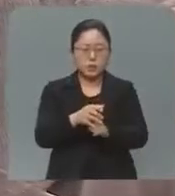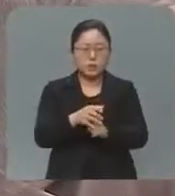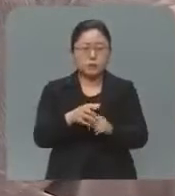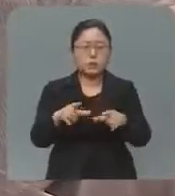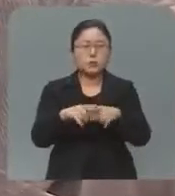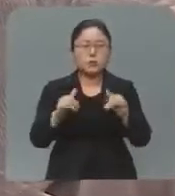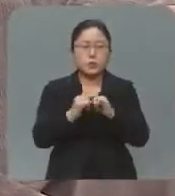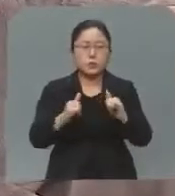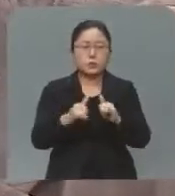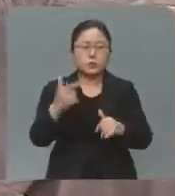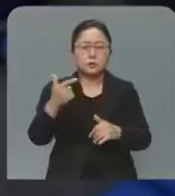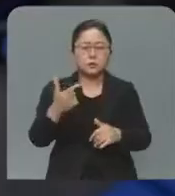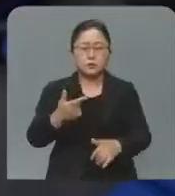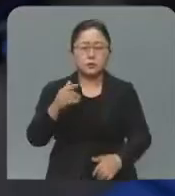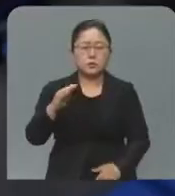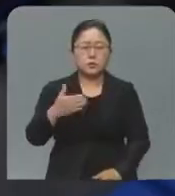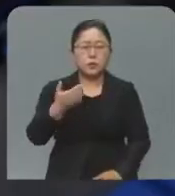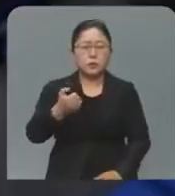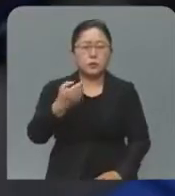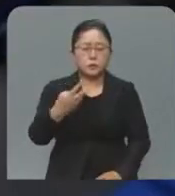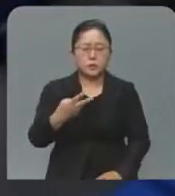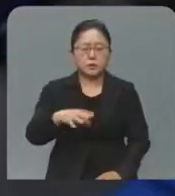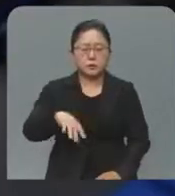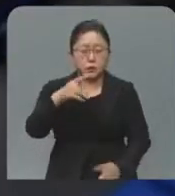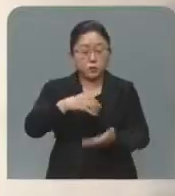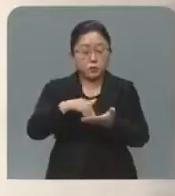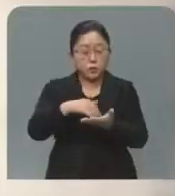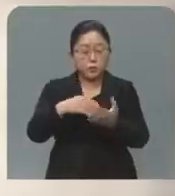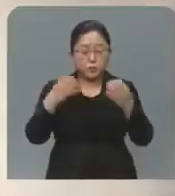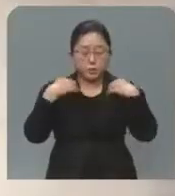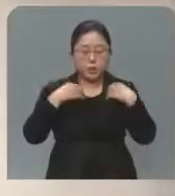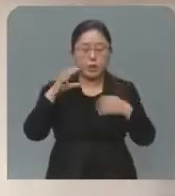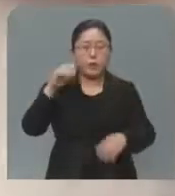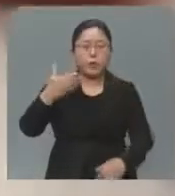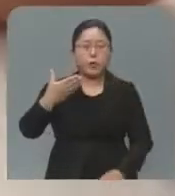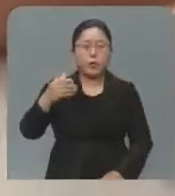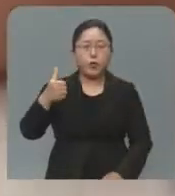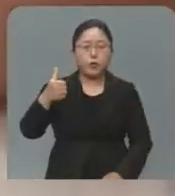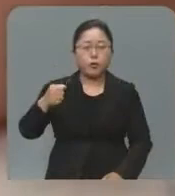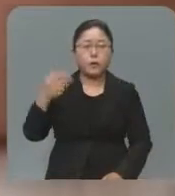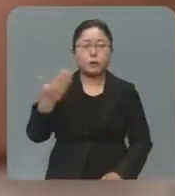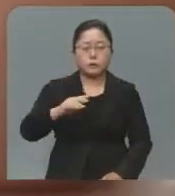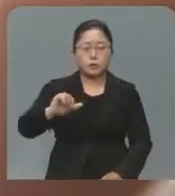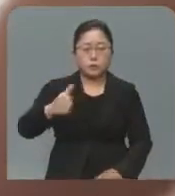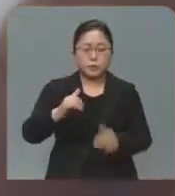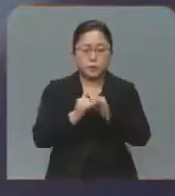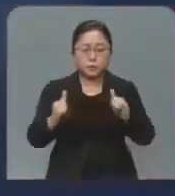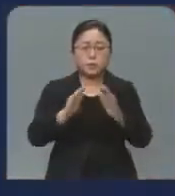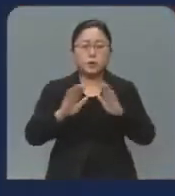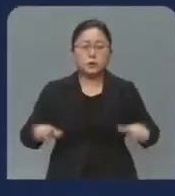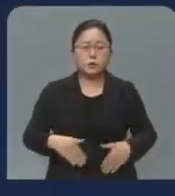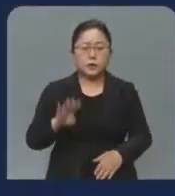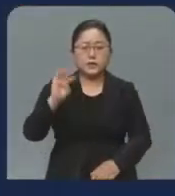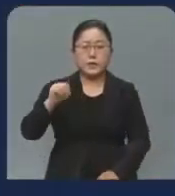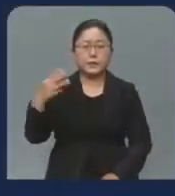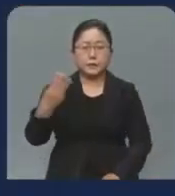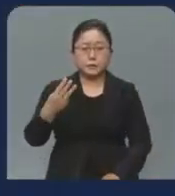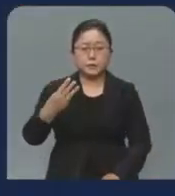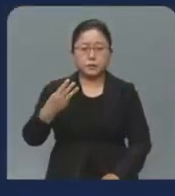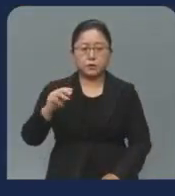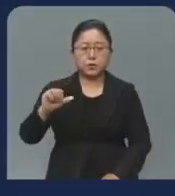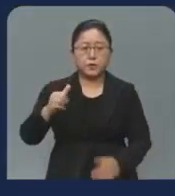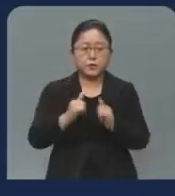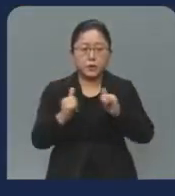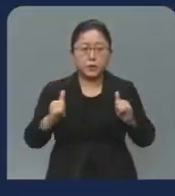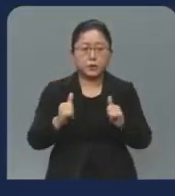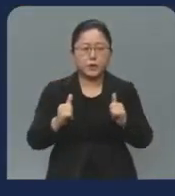민간인은 1952년 공보처 통계국의 자료에 따르면 5만 9,900여 명. 이 가운데 전남은 4만 3,500여 명이